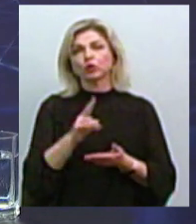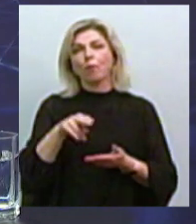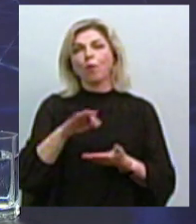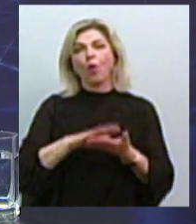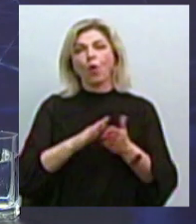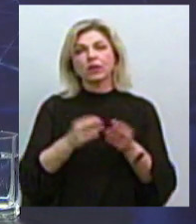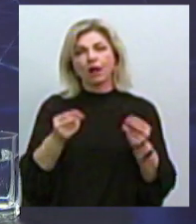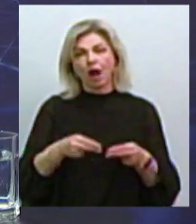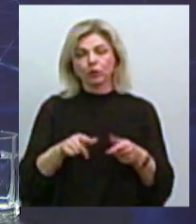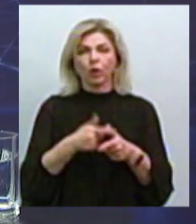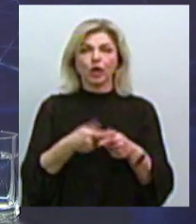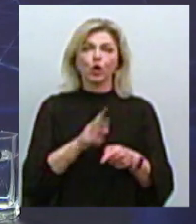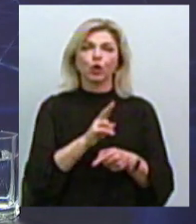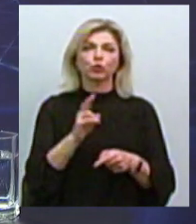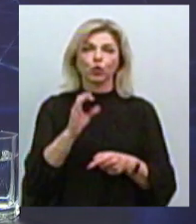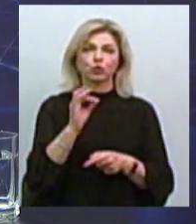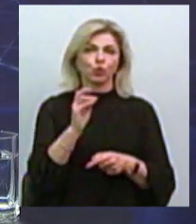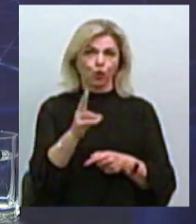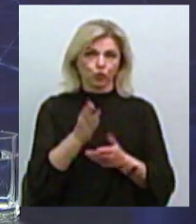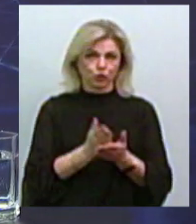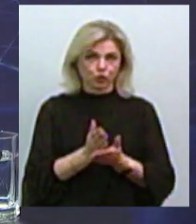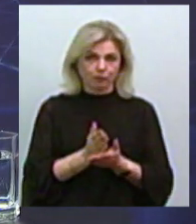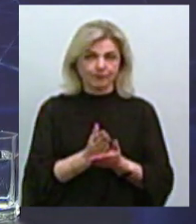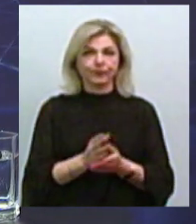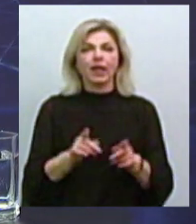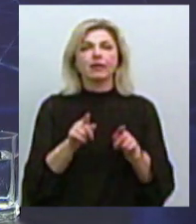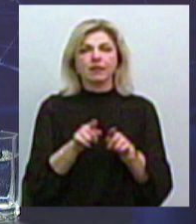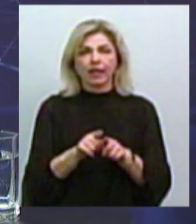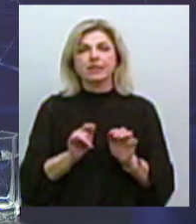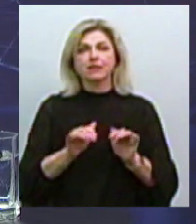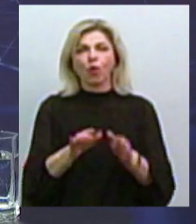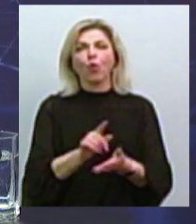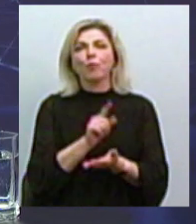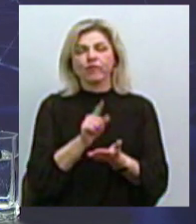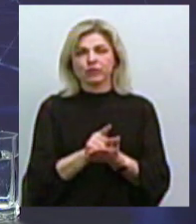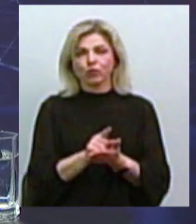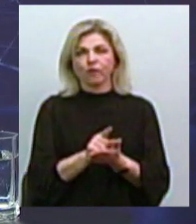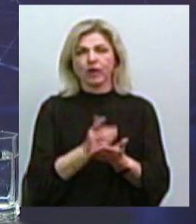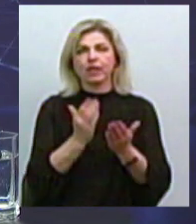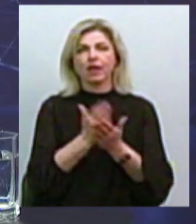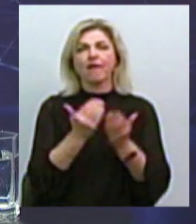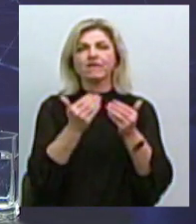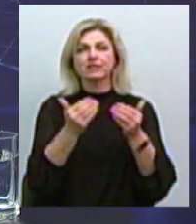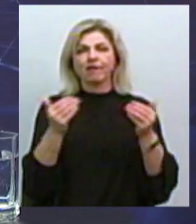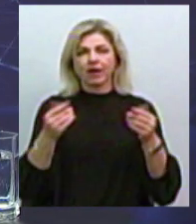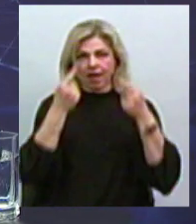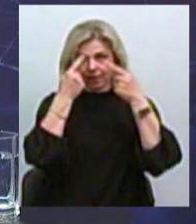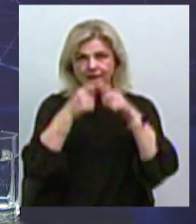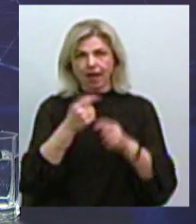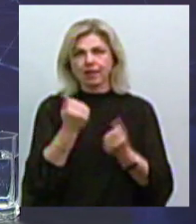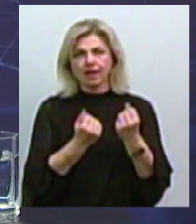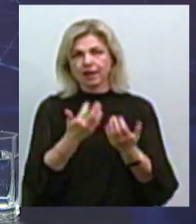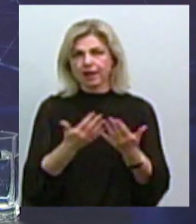або строкову службу. Також на таких заходах обов'язково є виставка техніки. Техніки,